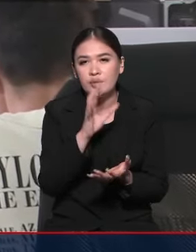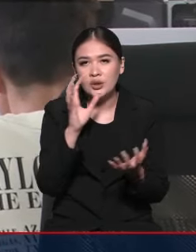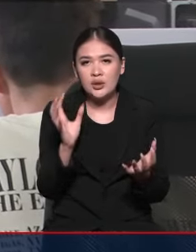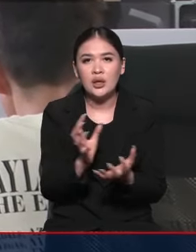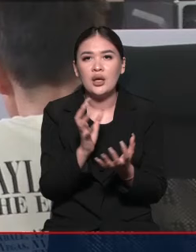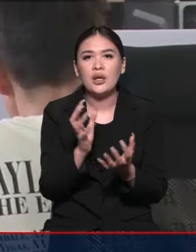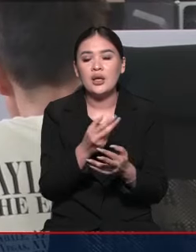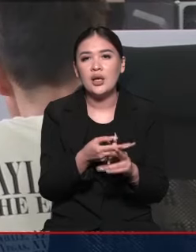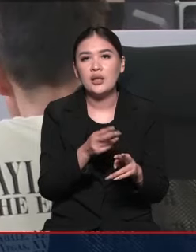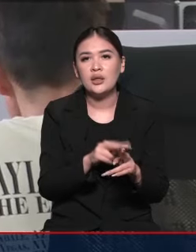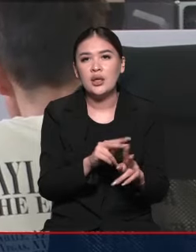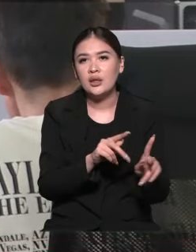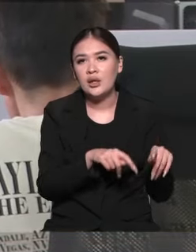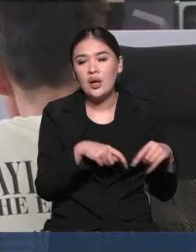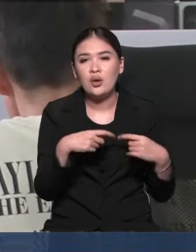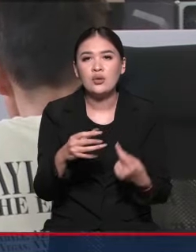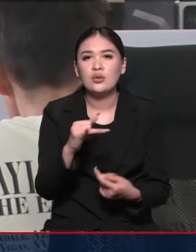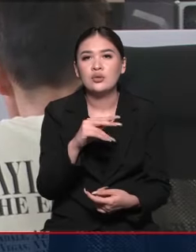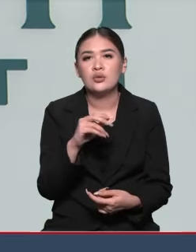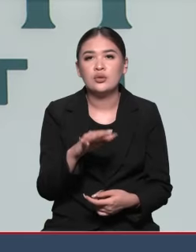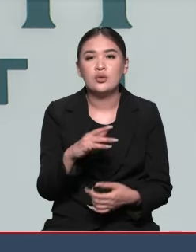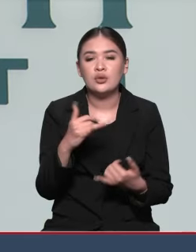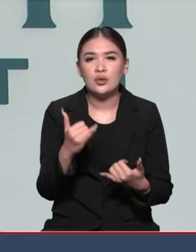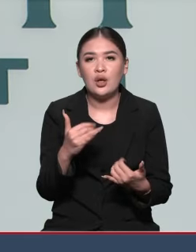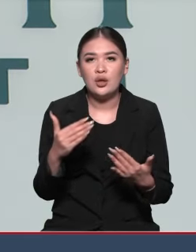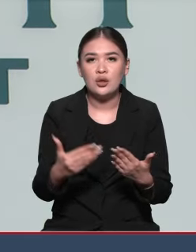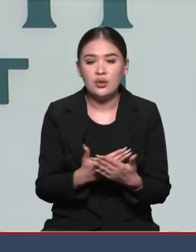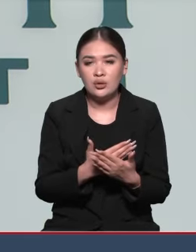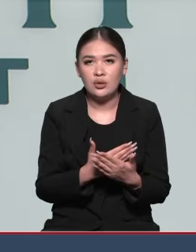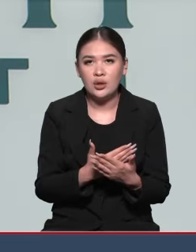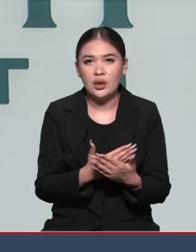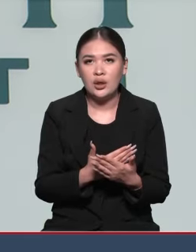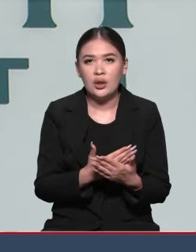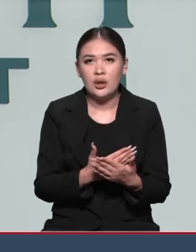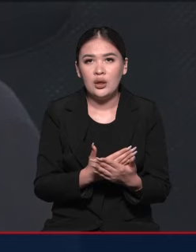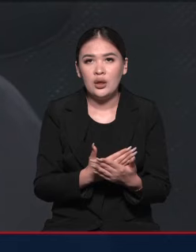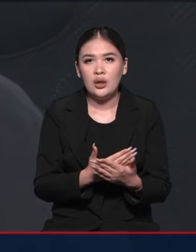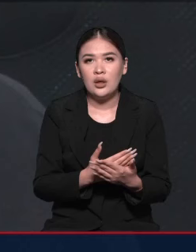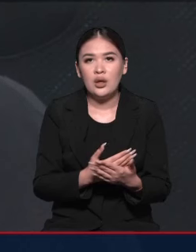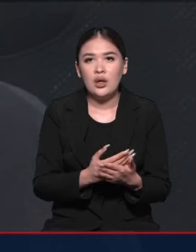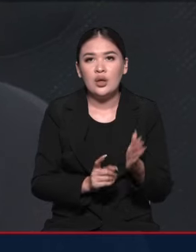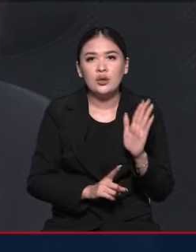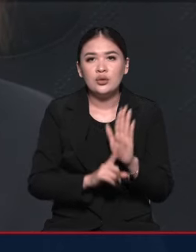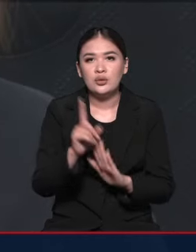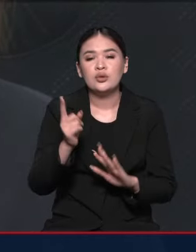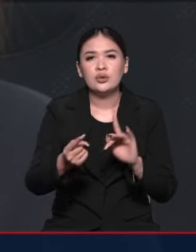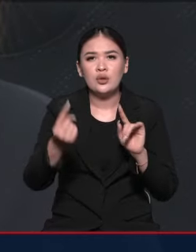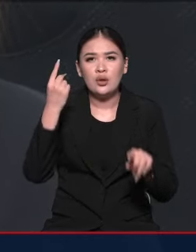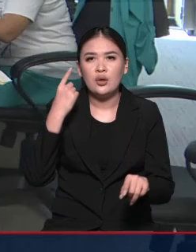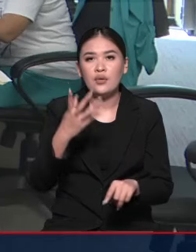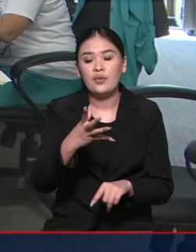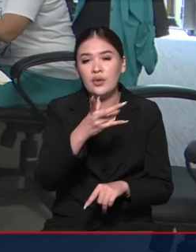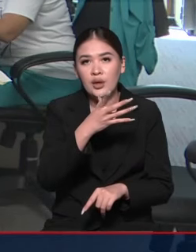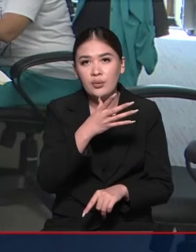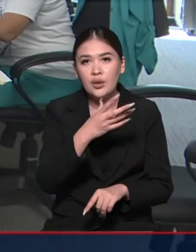и трансформировала с учетом современных трендов. Именно этот прорыв, скажем так, он начался с тех времен,